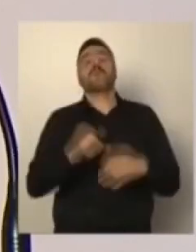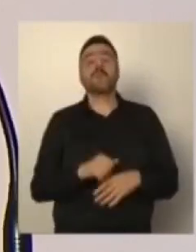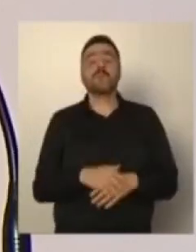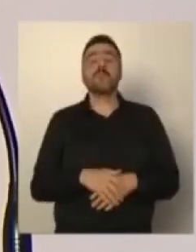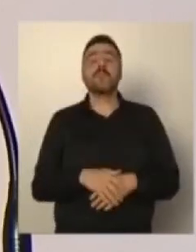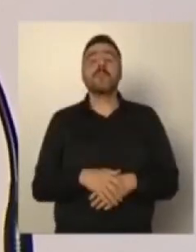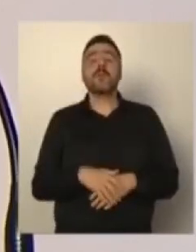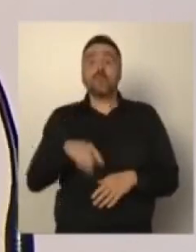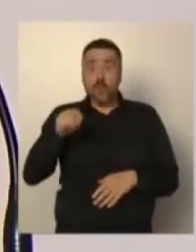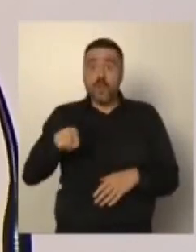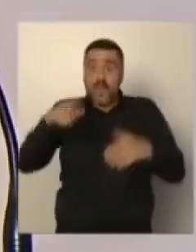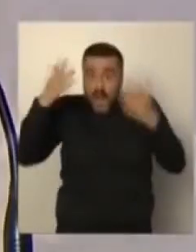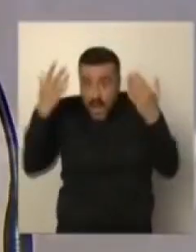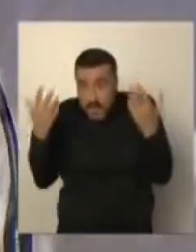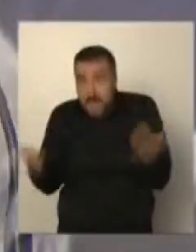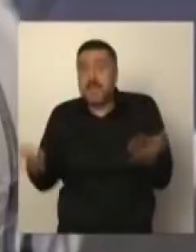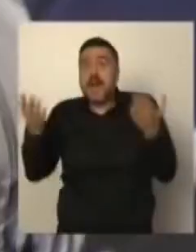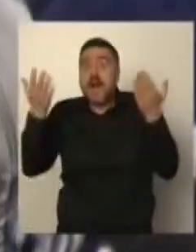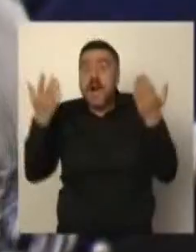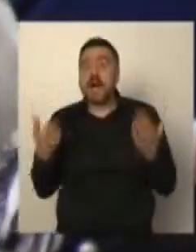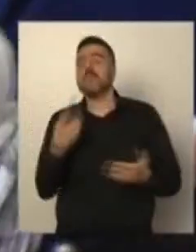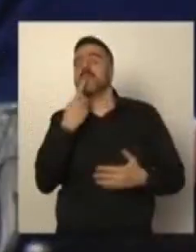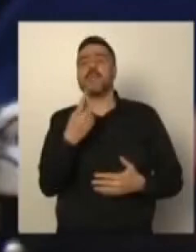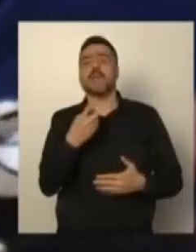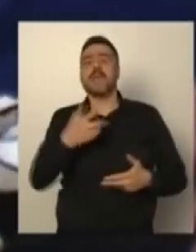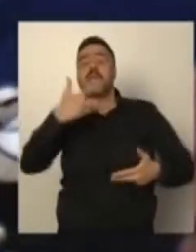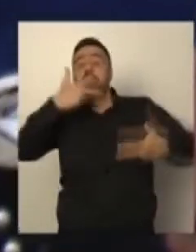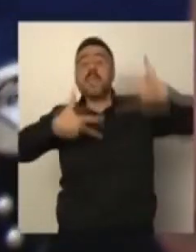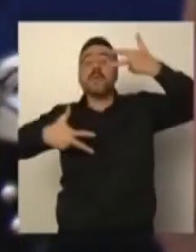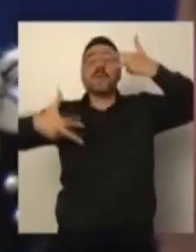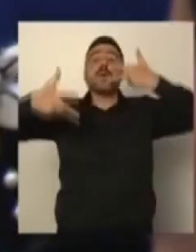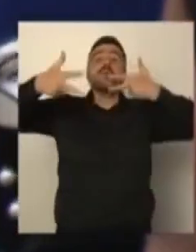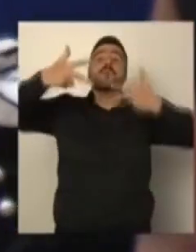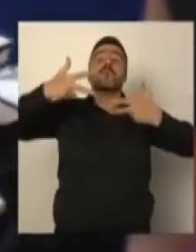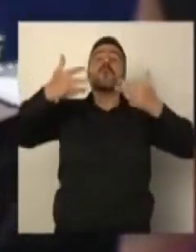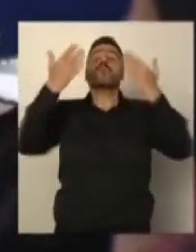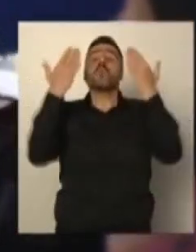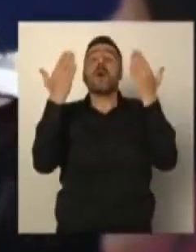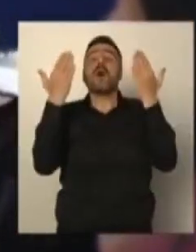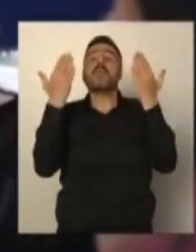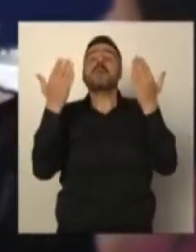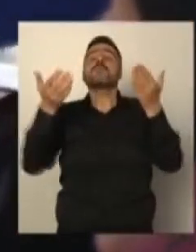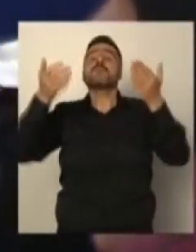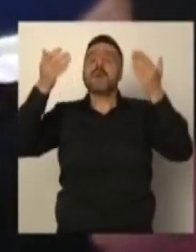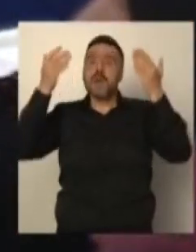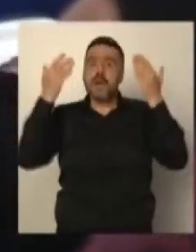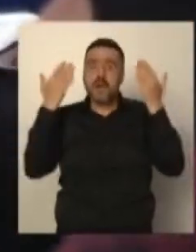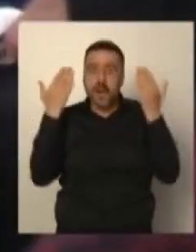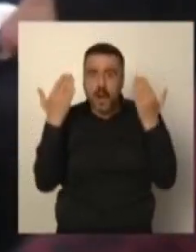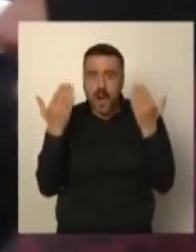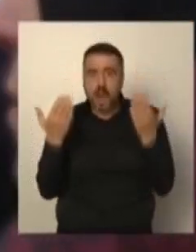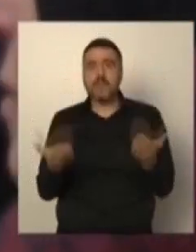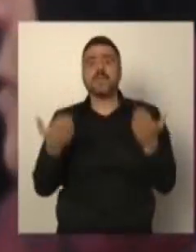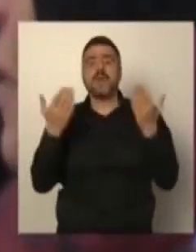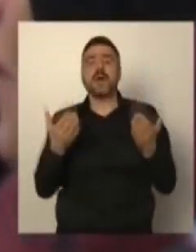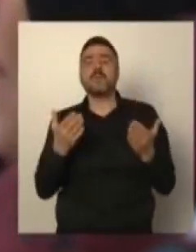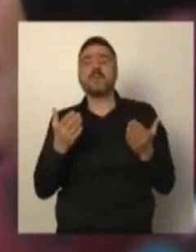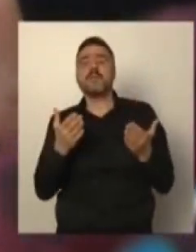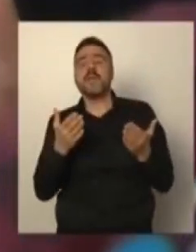amin diyen, ekranları başında bizleri izleyerek dualarımıza iştirak eden